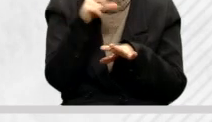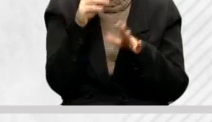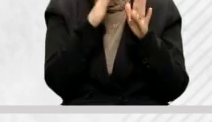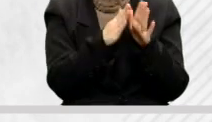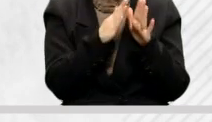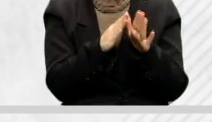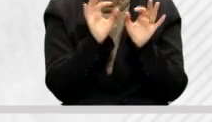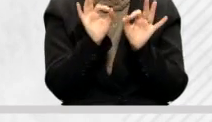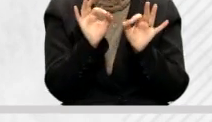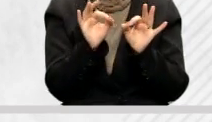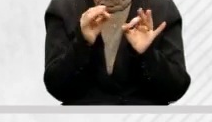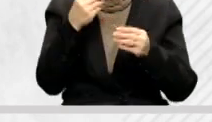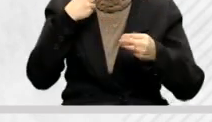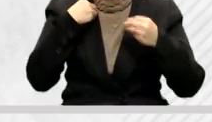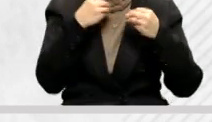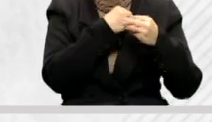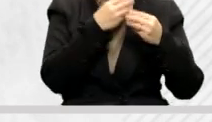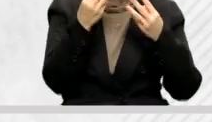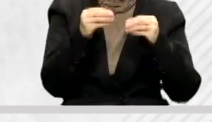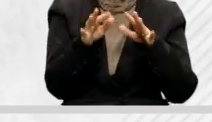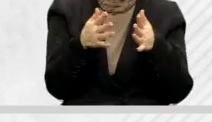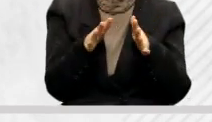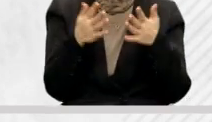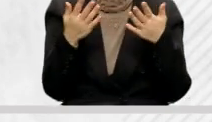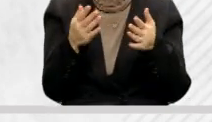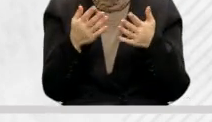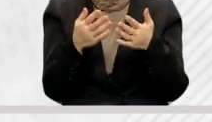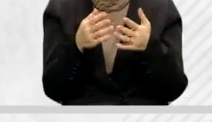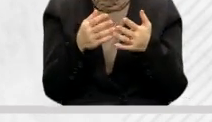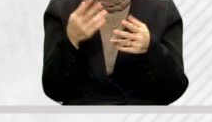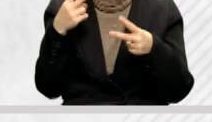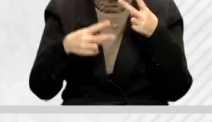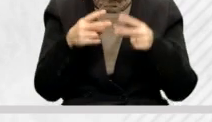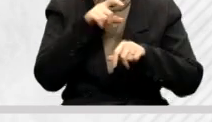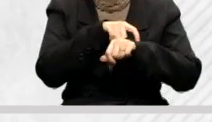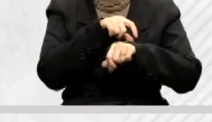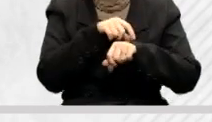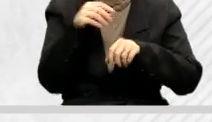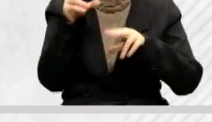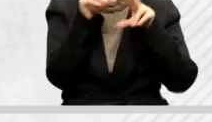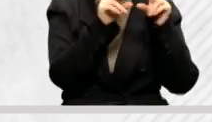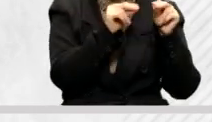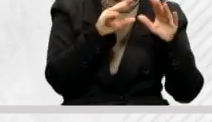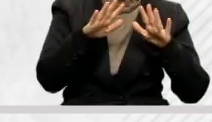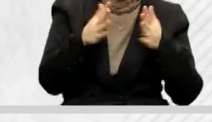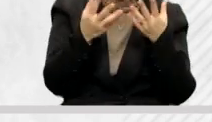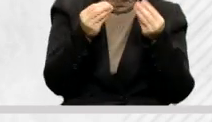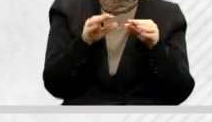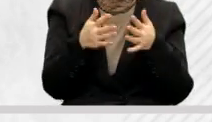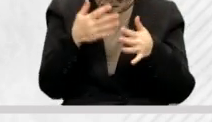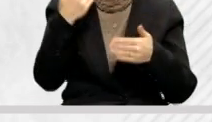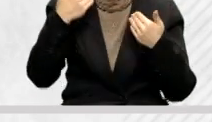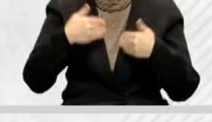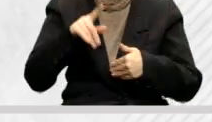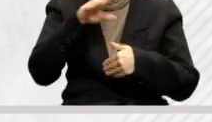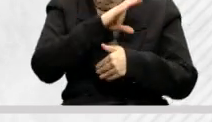tedavi önerebiliyoruz. Tabii sistemik hastalıklar da uyku bozukluğu yapabiliyor. Yani vücudunda yaşadığı bir ağrı da uyku kalitesini bozabiliyor.